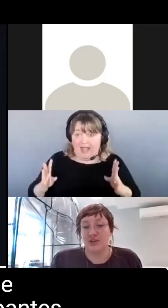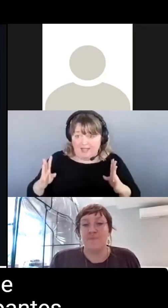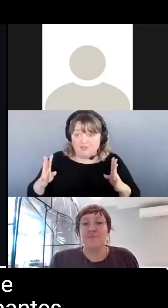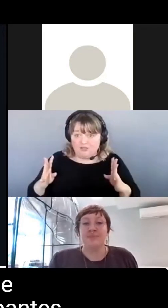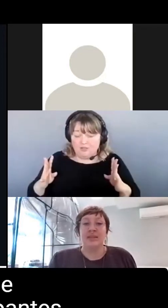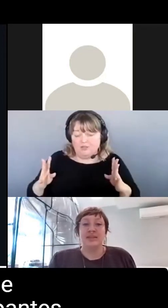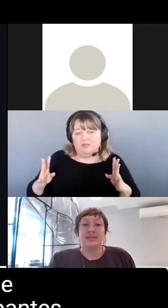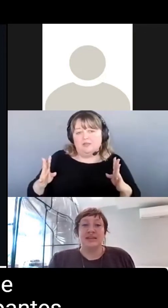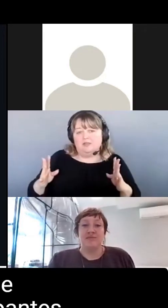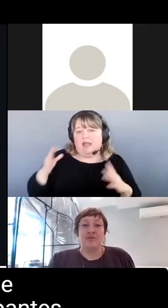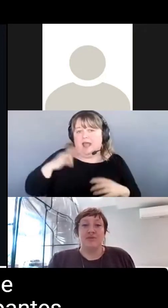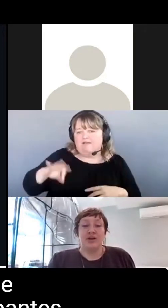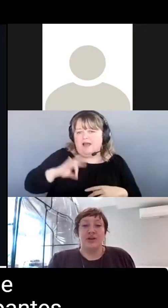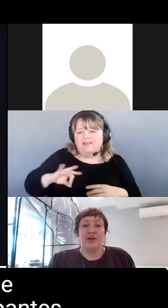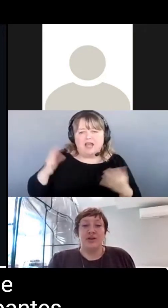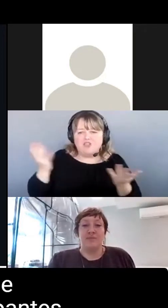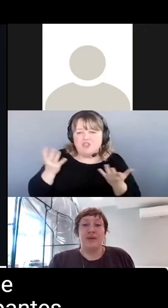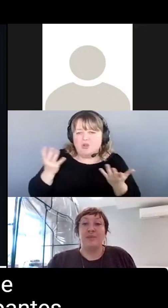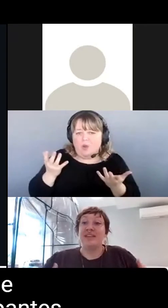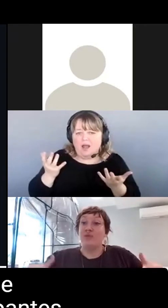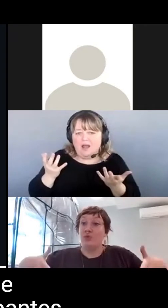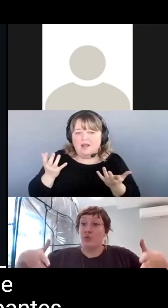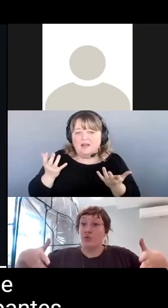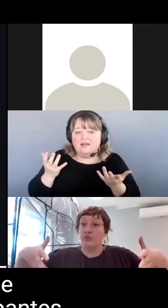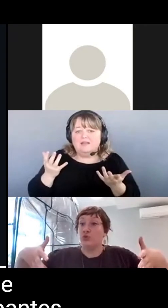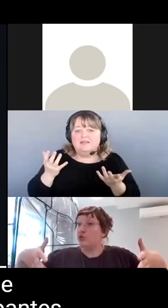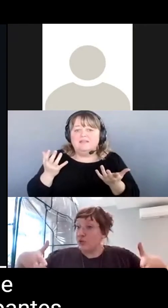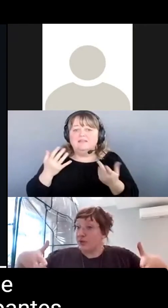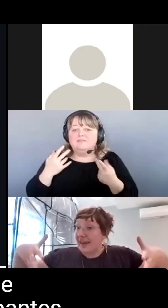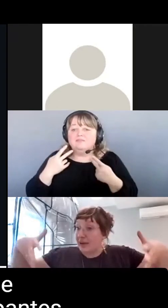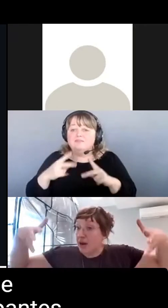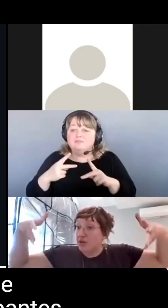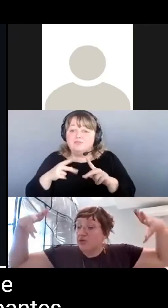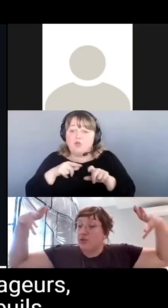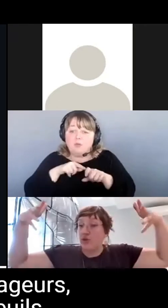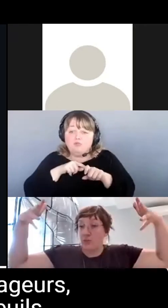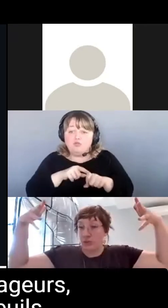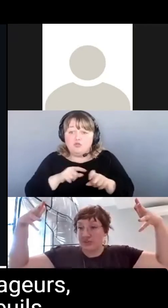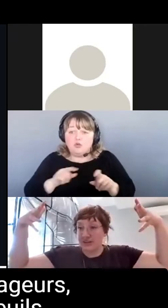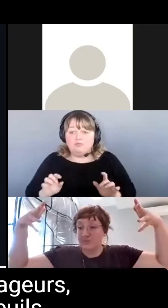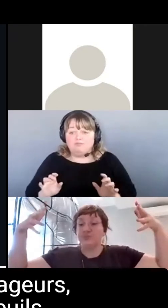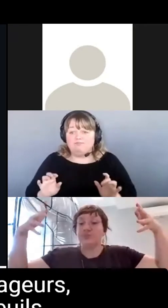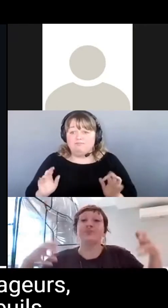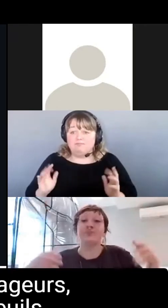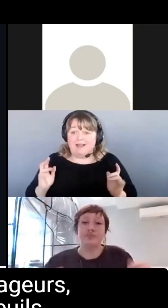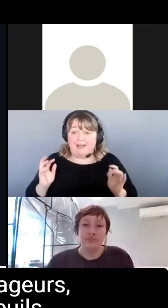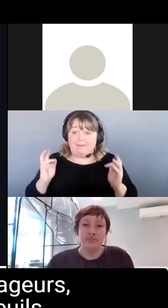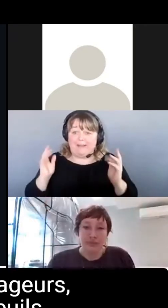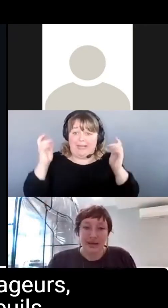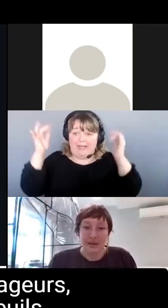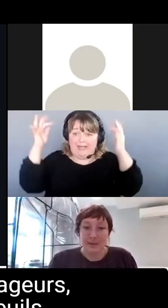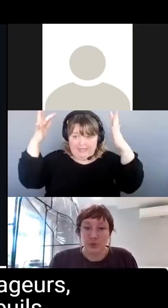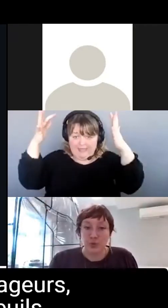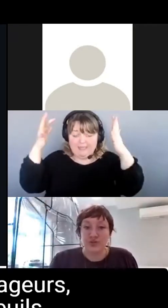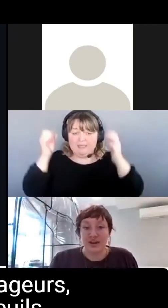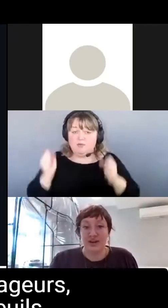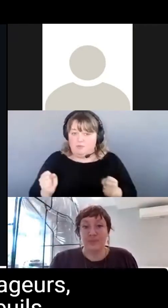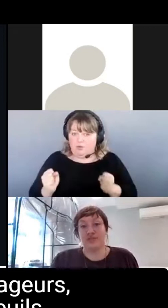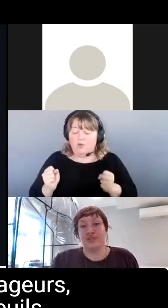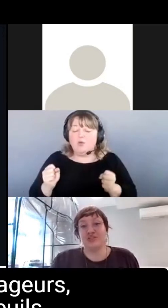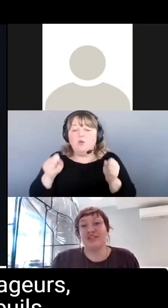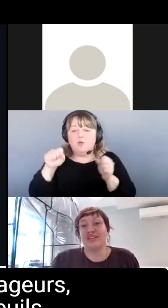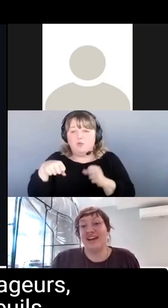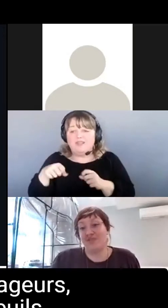c'est que ça va permettre à vos cultures grimpantes de monter tout